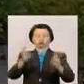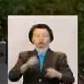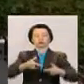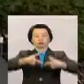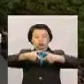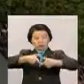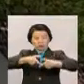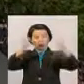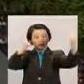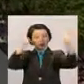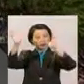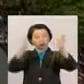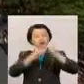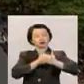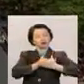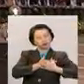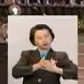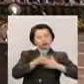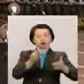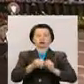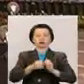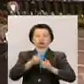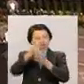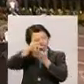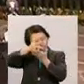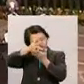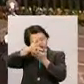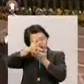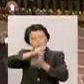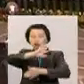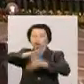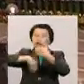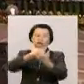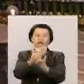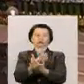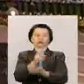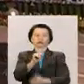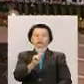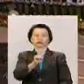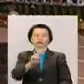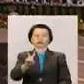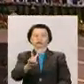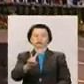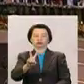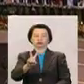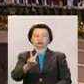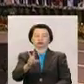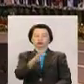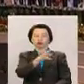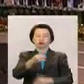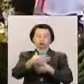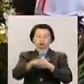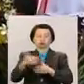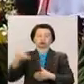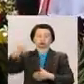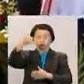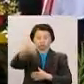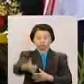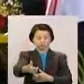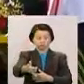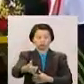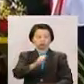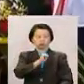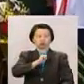dan disiarkan secara langsung di semua stesen televisyen tempatan. Sejurus keberangkatan tiba Yang